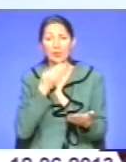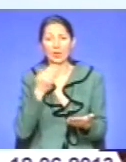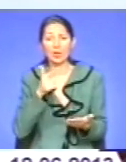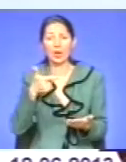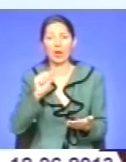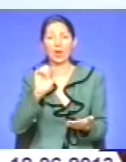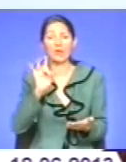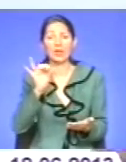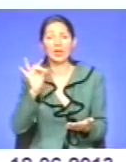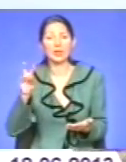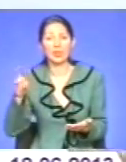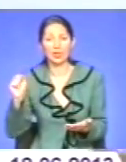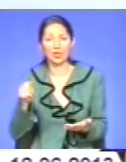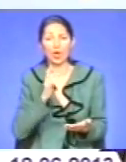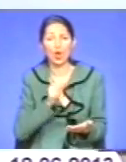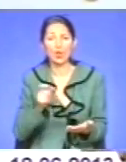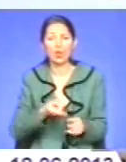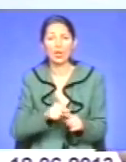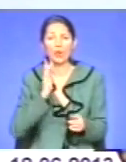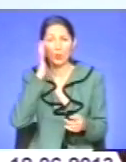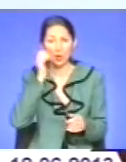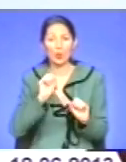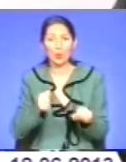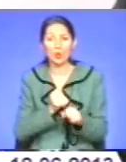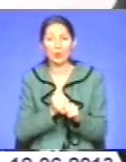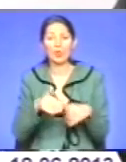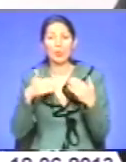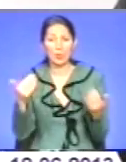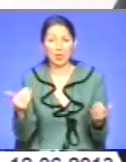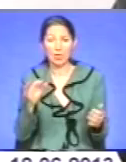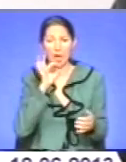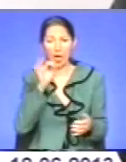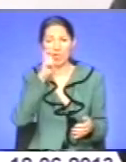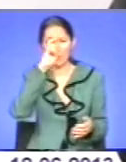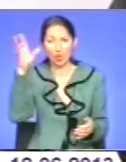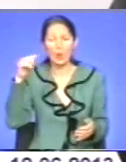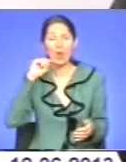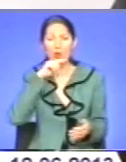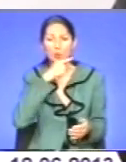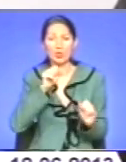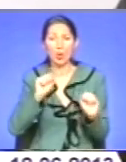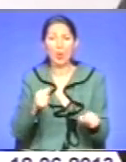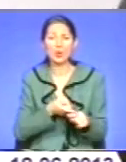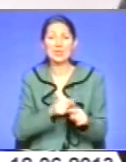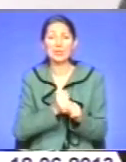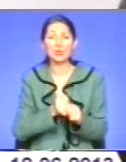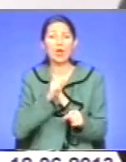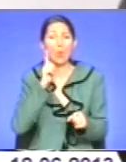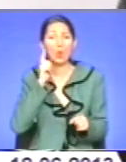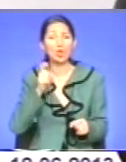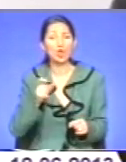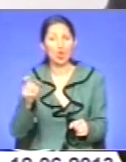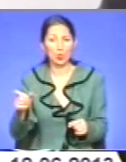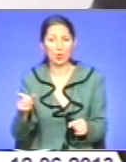які мріють, здатні зробити більше, каже відомий економіст. Можуть це зробити якраз молоді люди,